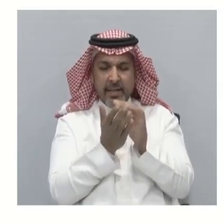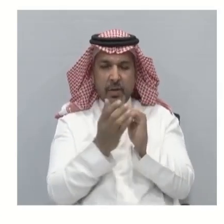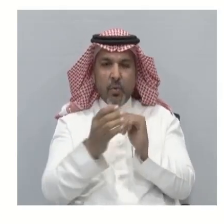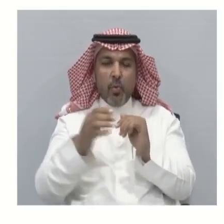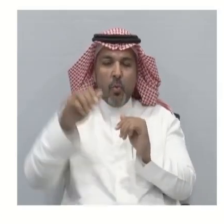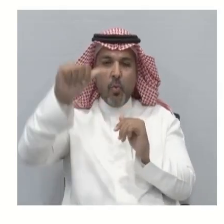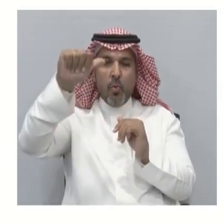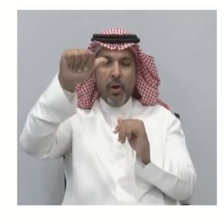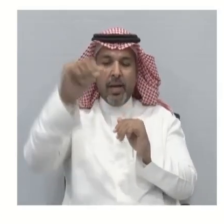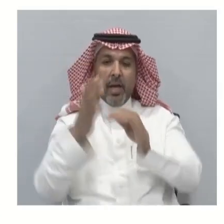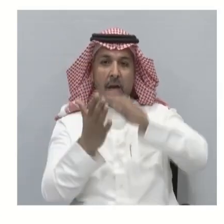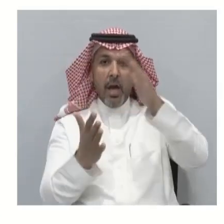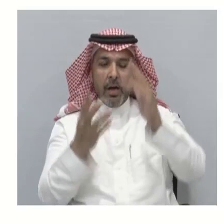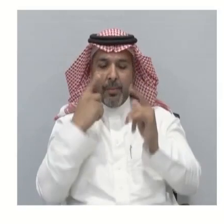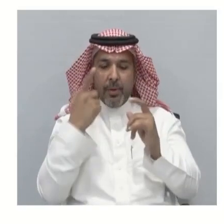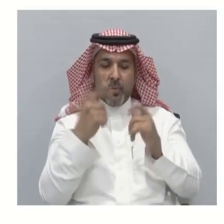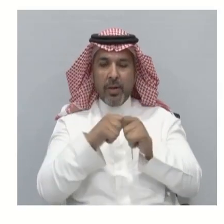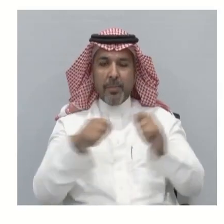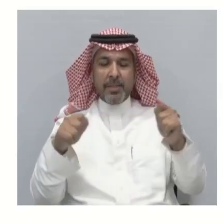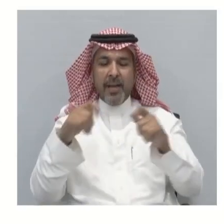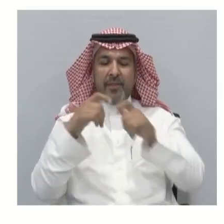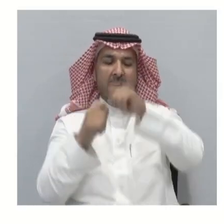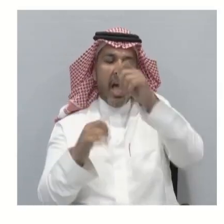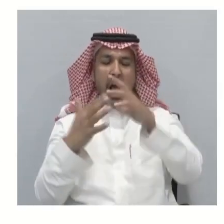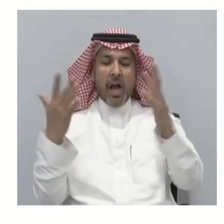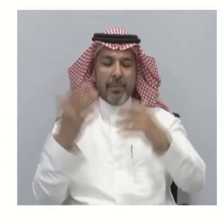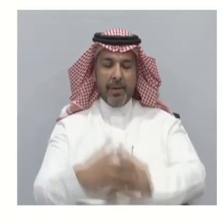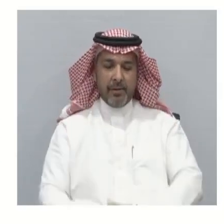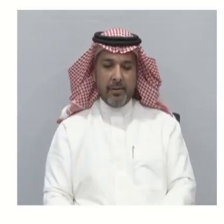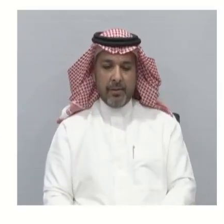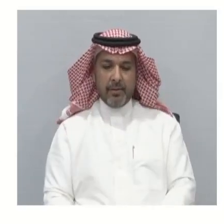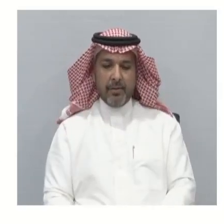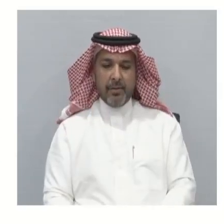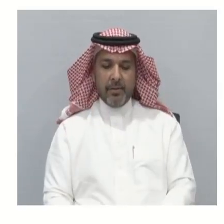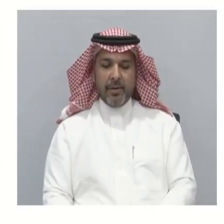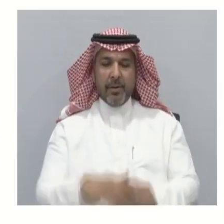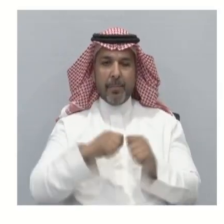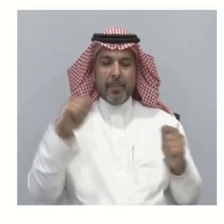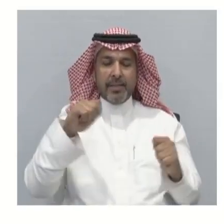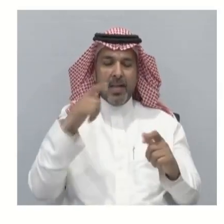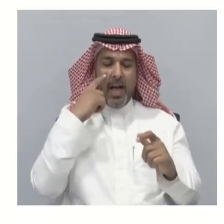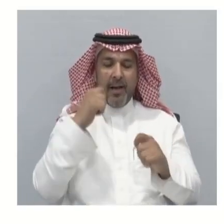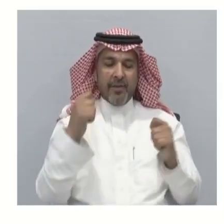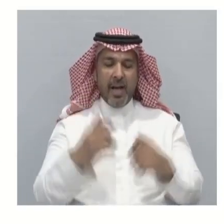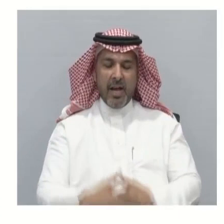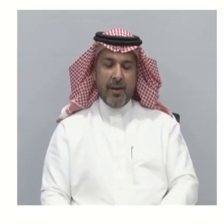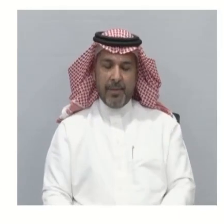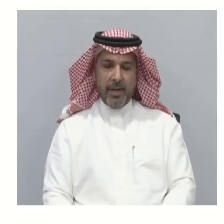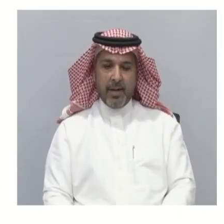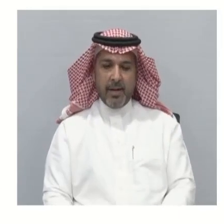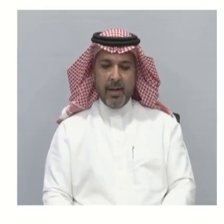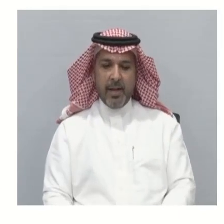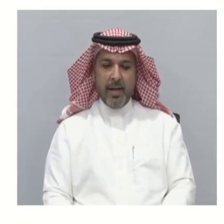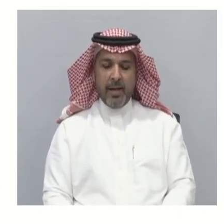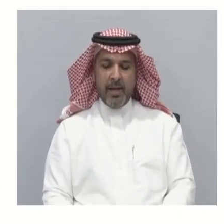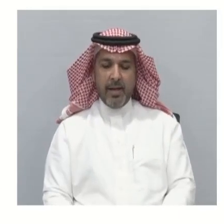يجب ان تكون اطول المسافه بين المصباحين ام المسافه بين النقطتين اي وسي